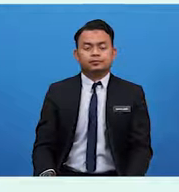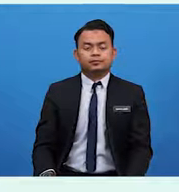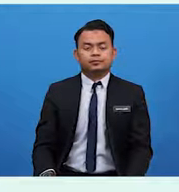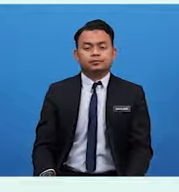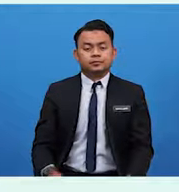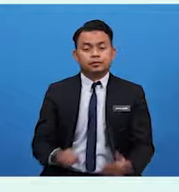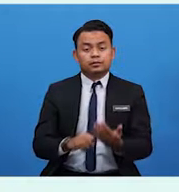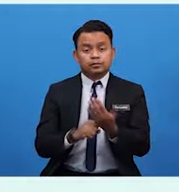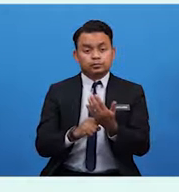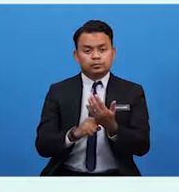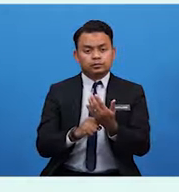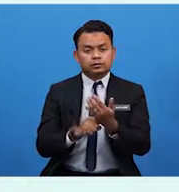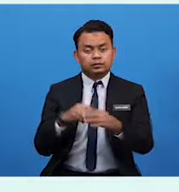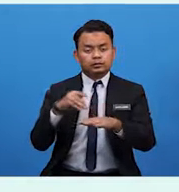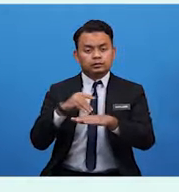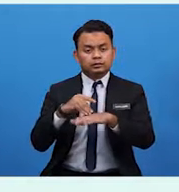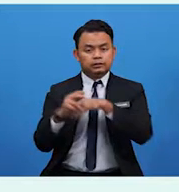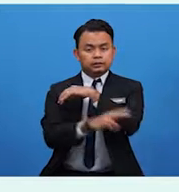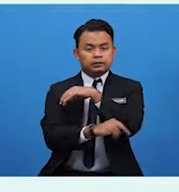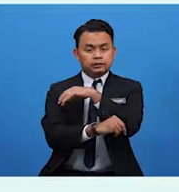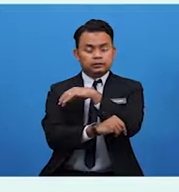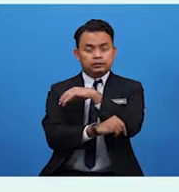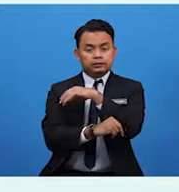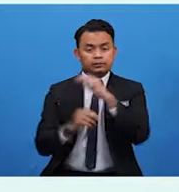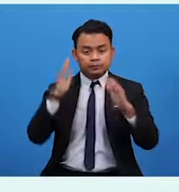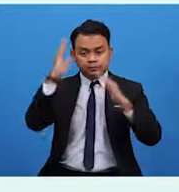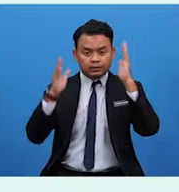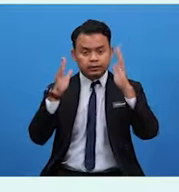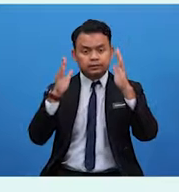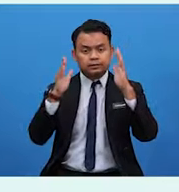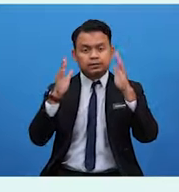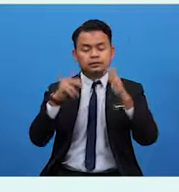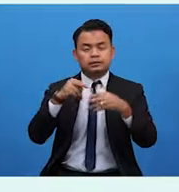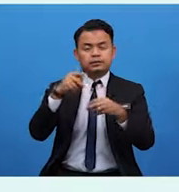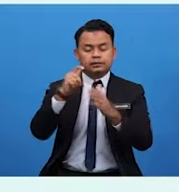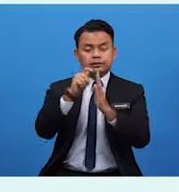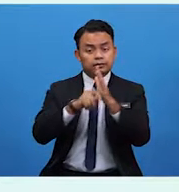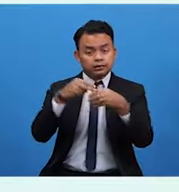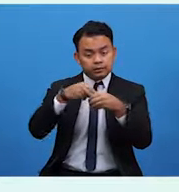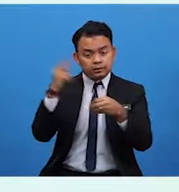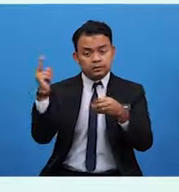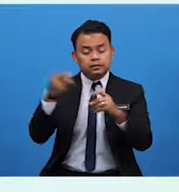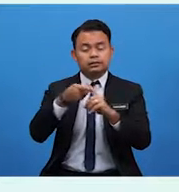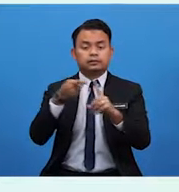Sumber elektrik di negara kita terhasil daripada jana kuasa tenaga hidroelektrik.